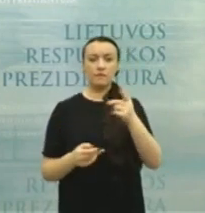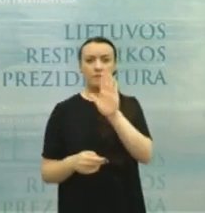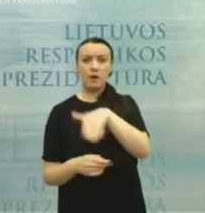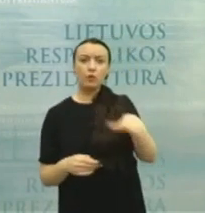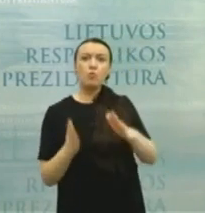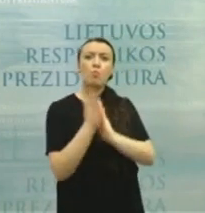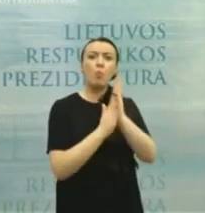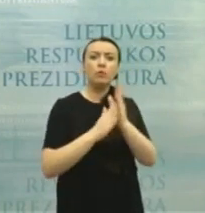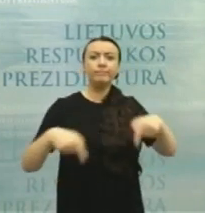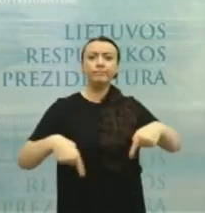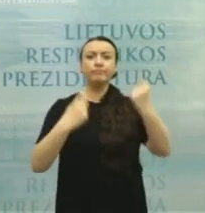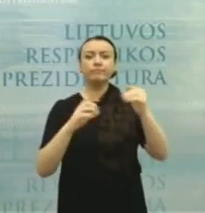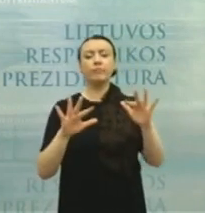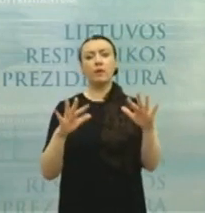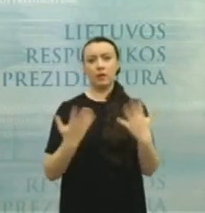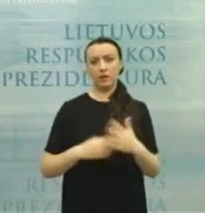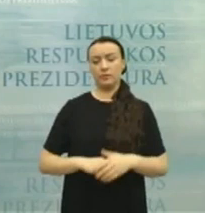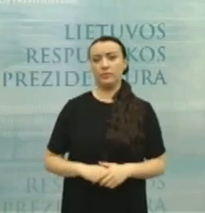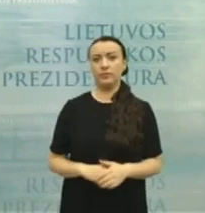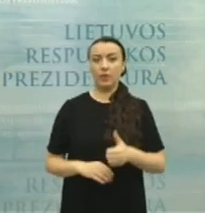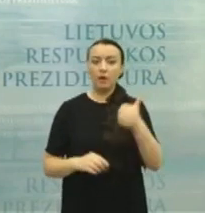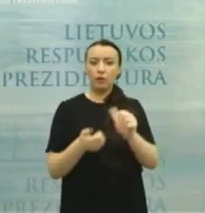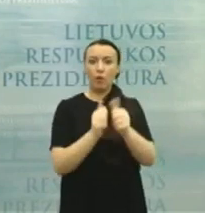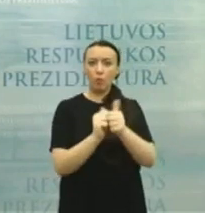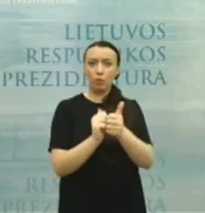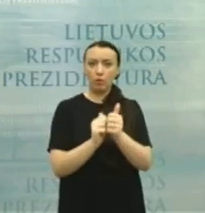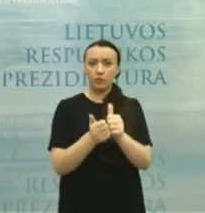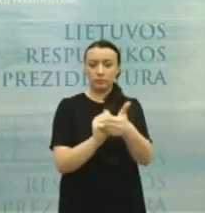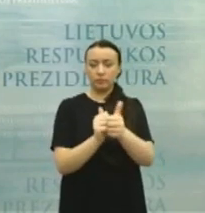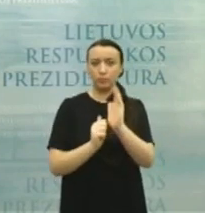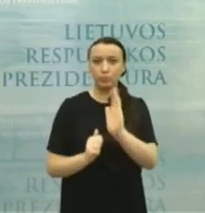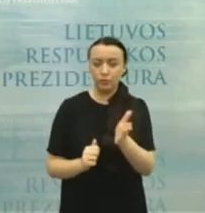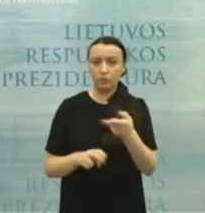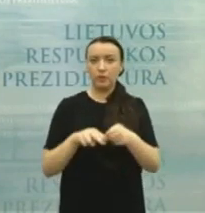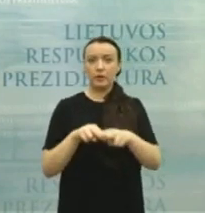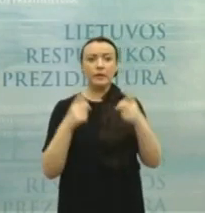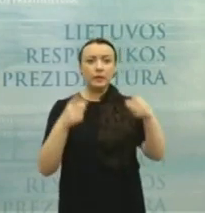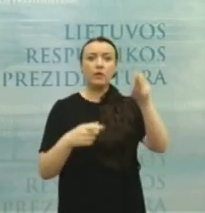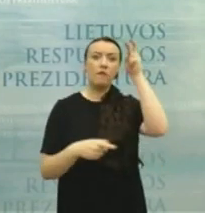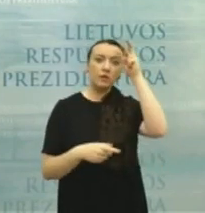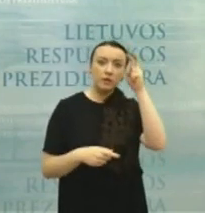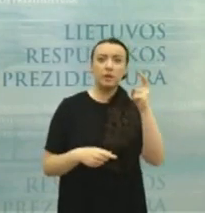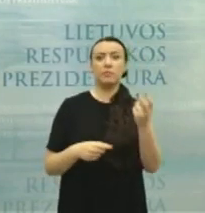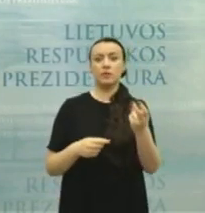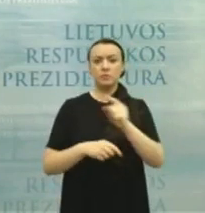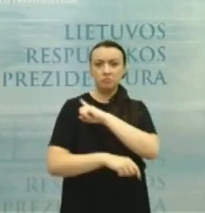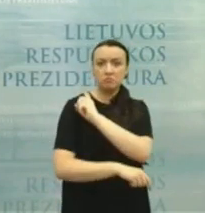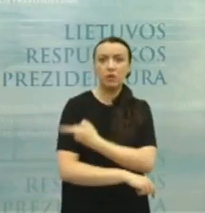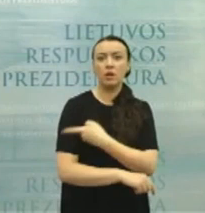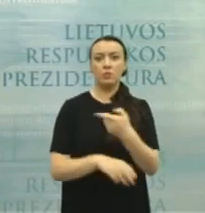kad Lietuva galėtų konkuruoti pasaulį, nes konkurencija didėja, besivystančios šalis auga, ekonomikos